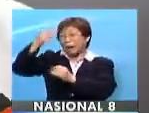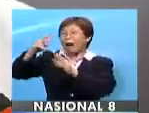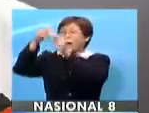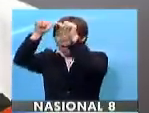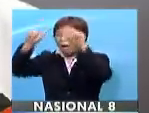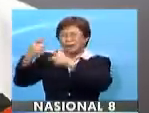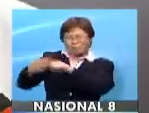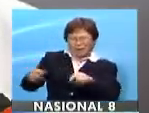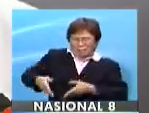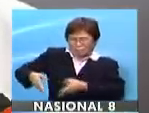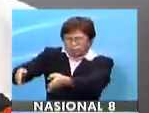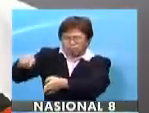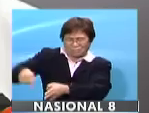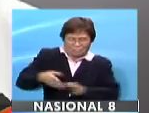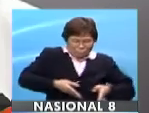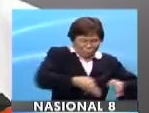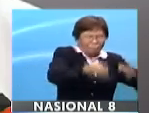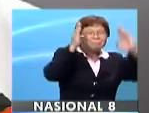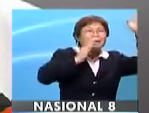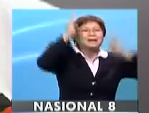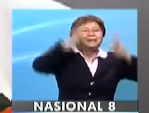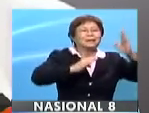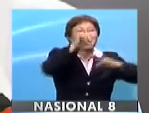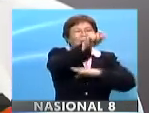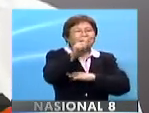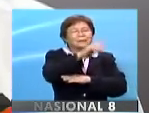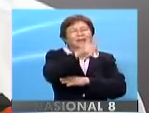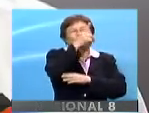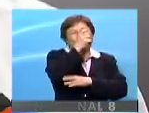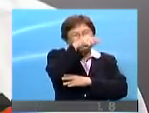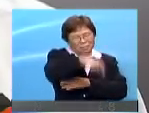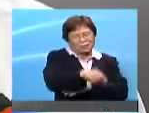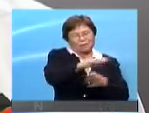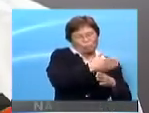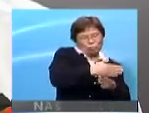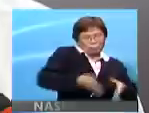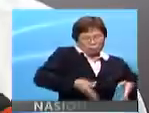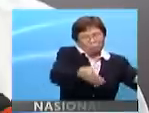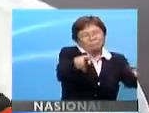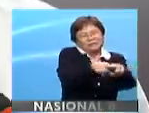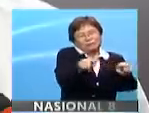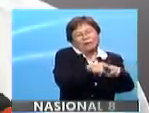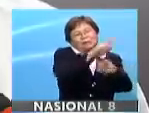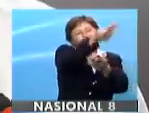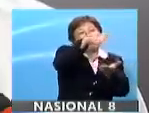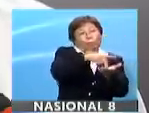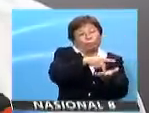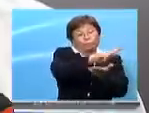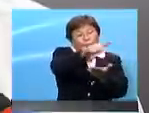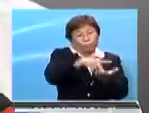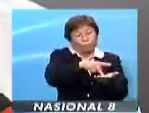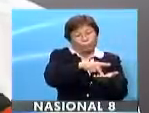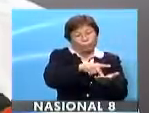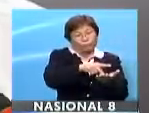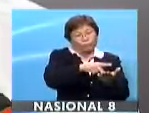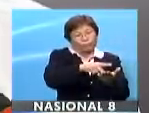pengetahuan juga, jemaah haji Malaysia bersama dengan jemaah haji Asia Tenggara dan juga Turki berkongsi laluan yang sama daripada pusat